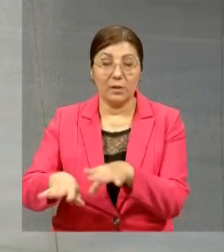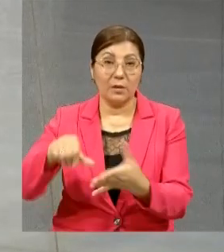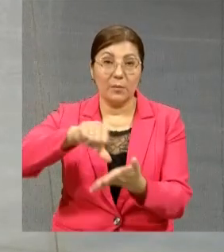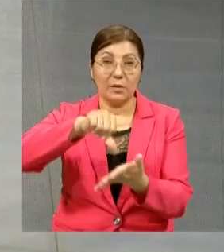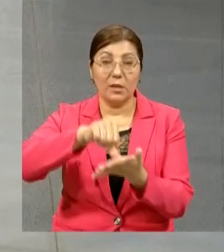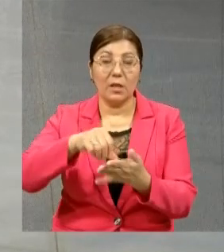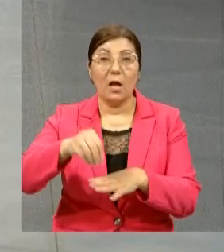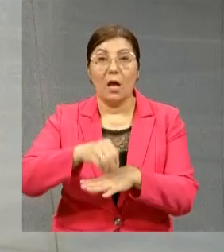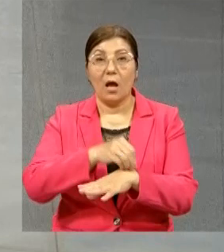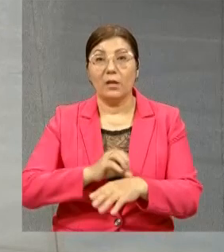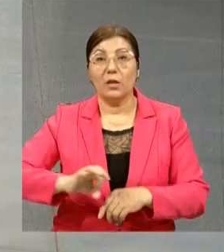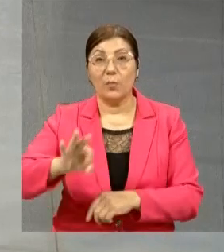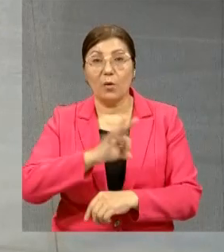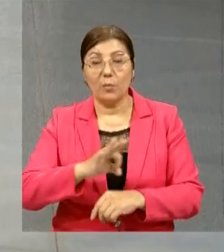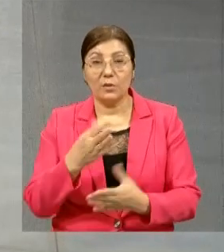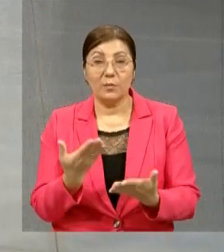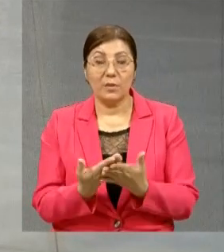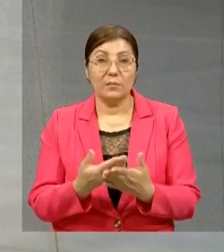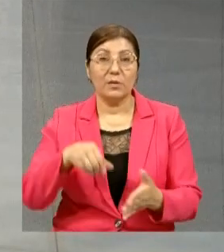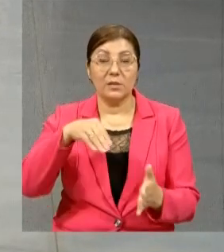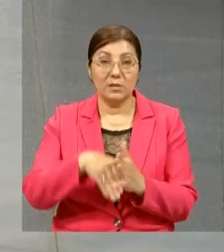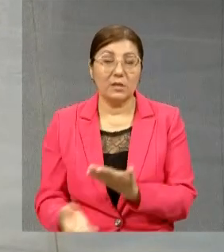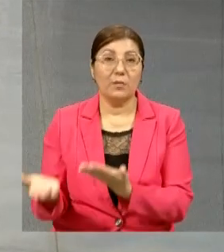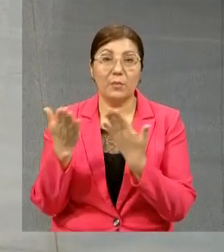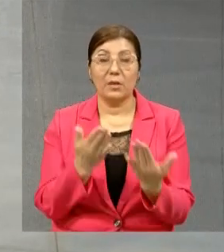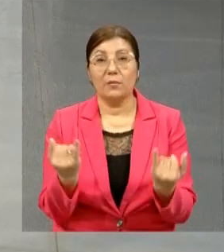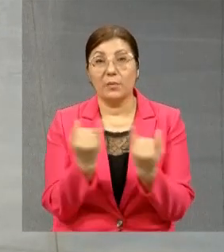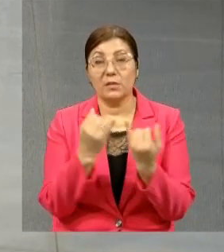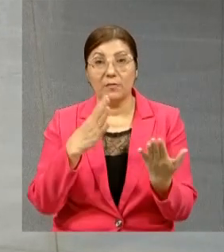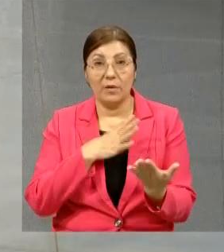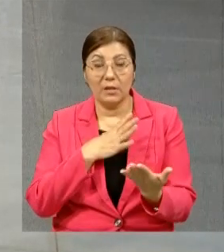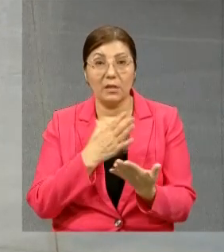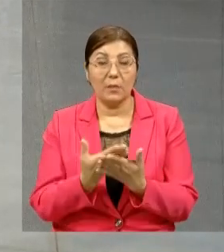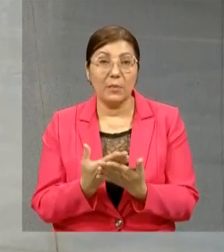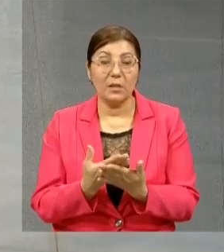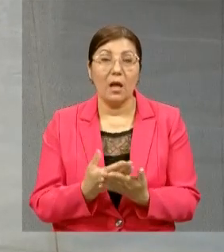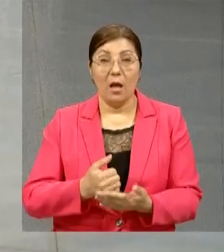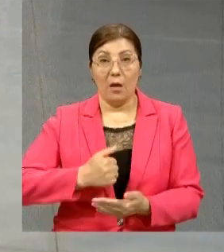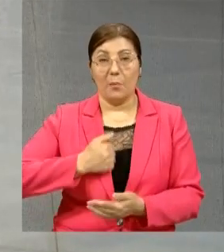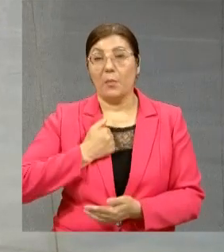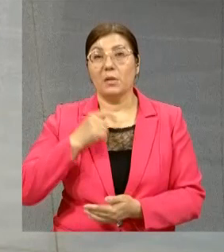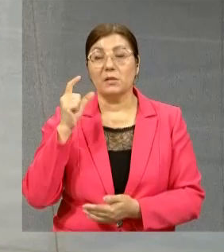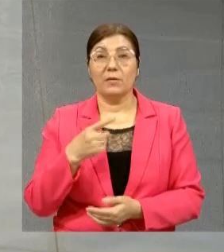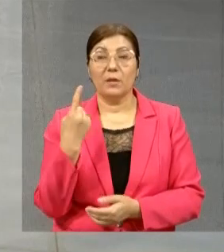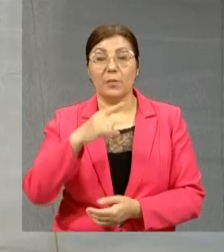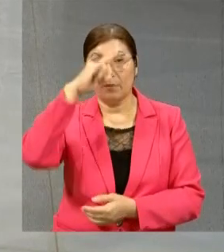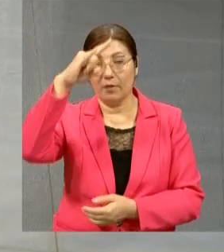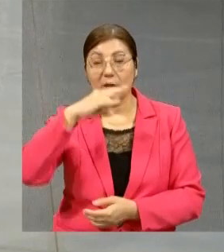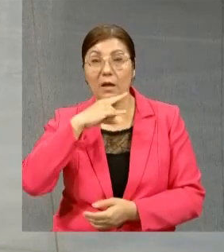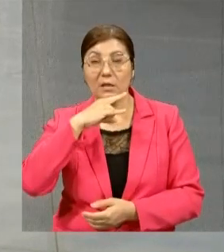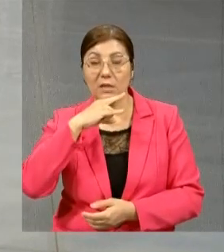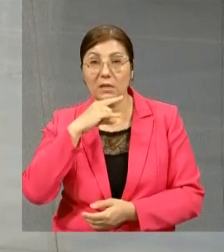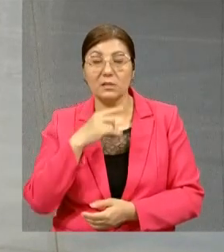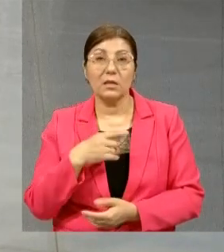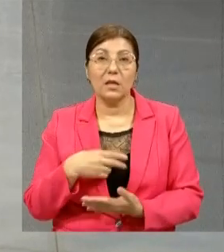участием Акима области Кроме того среди приглашённых гостей был обладатель звания Хала кахарман первый казахский космонавт